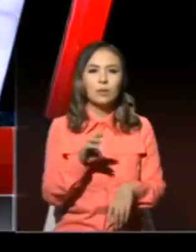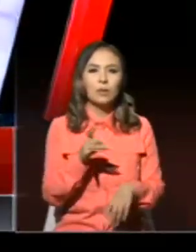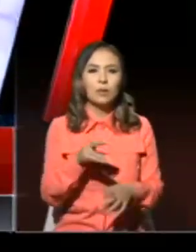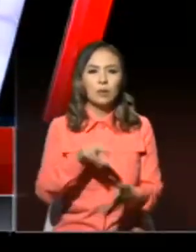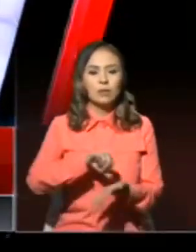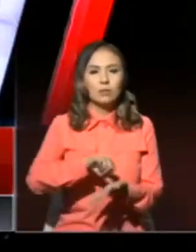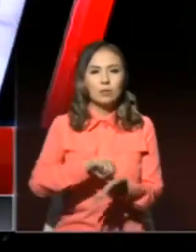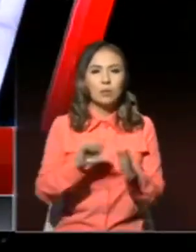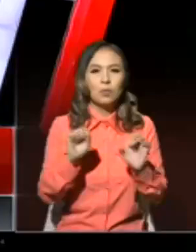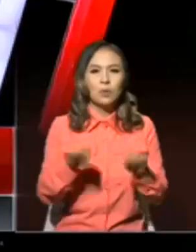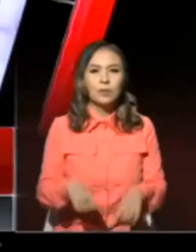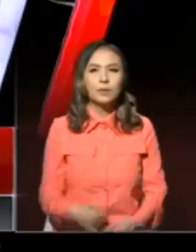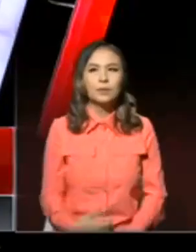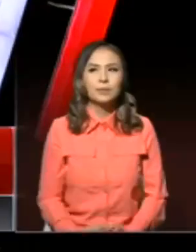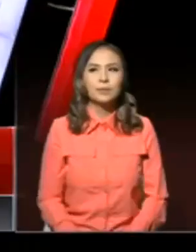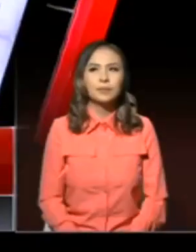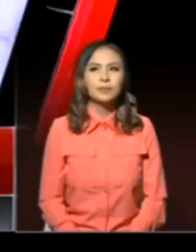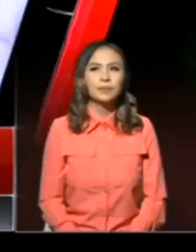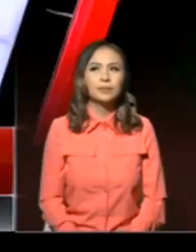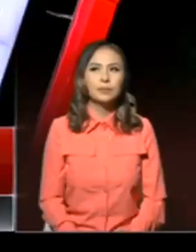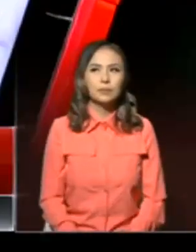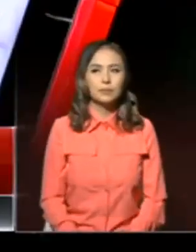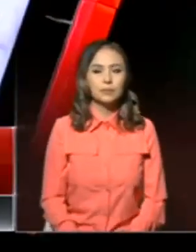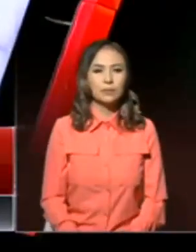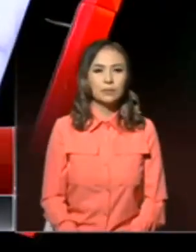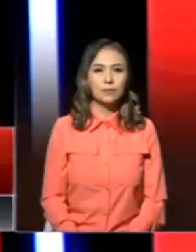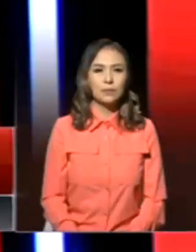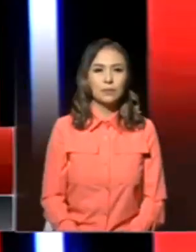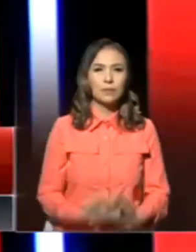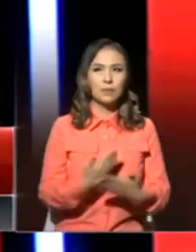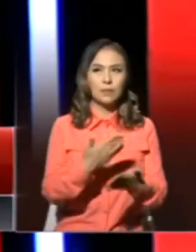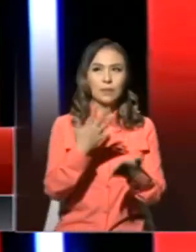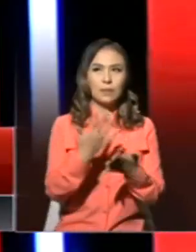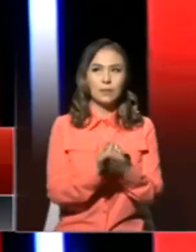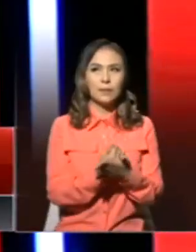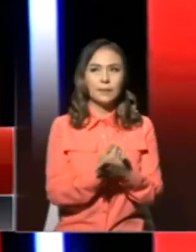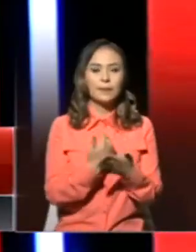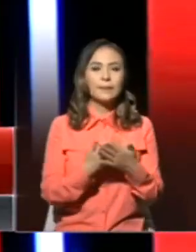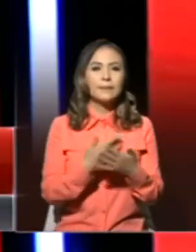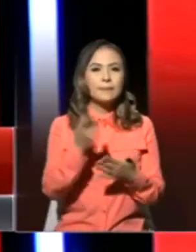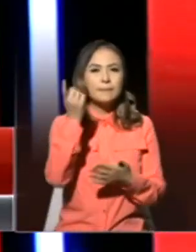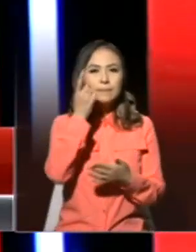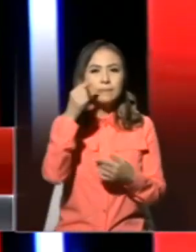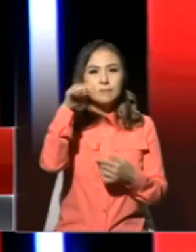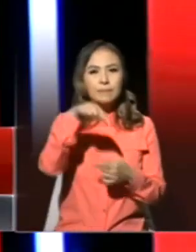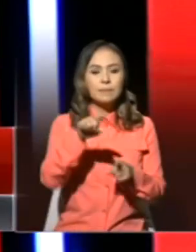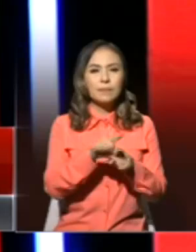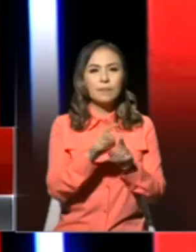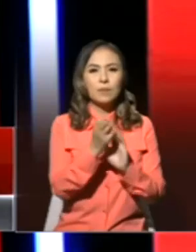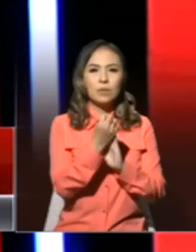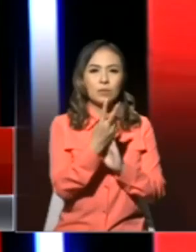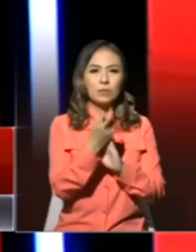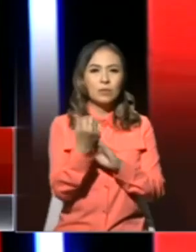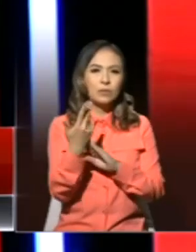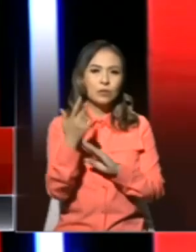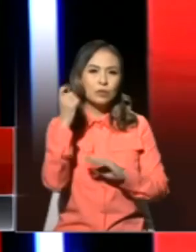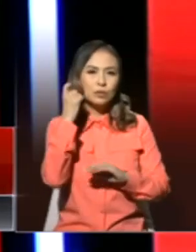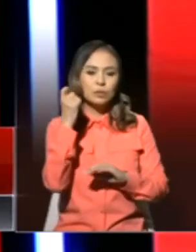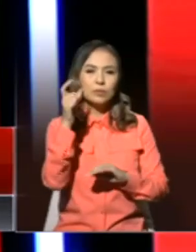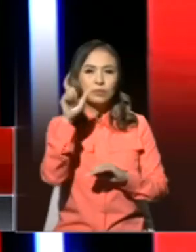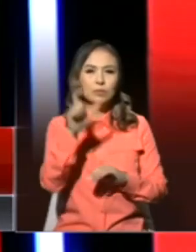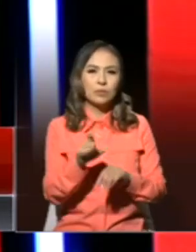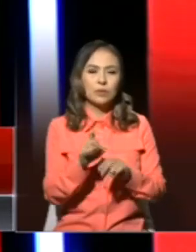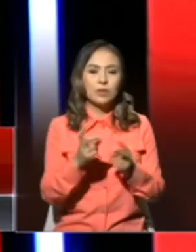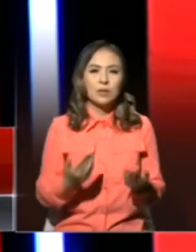болады. Айтыңызшы, сіздер қалай анықтайсыздар сол телефонның ар жағында 12 немесе 13 жастағы баланың отырмағанын